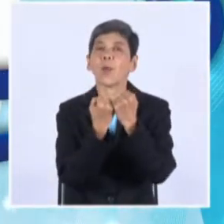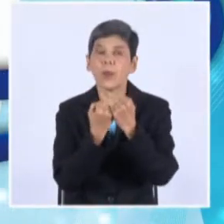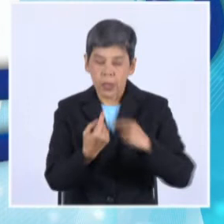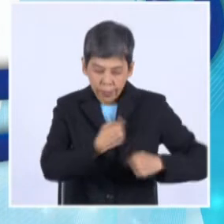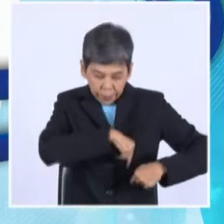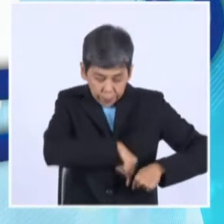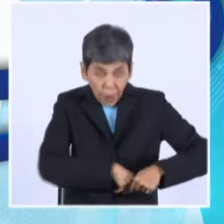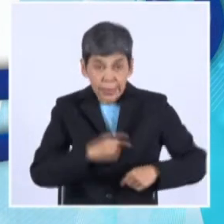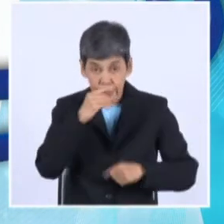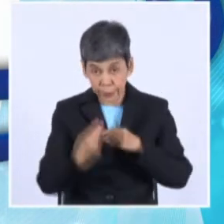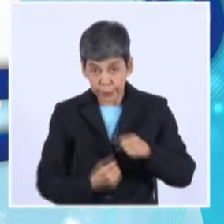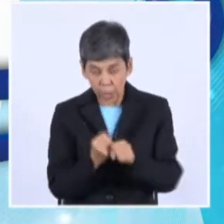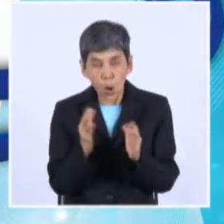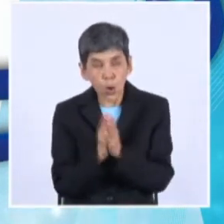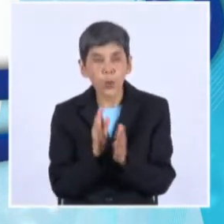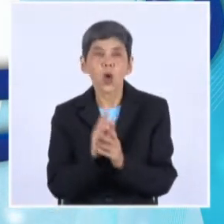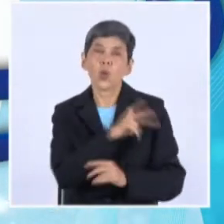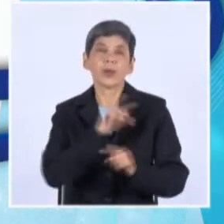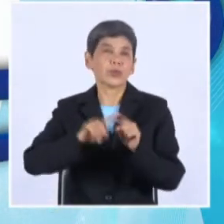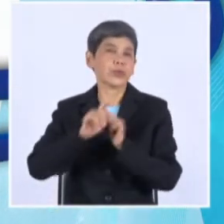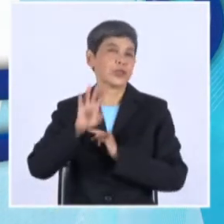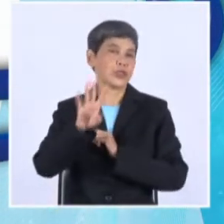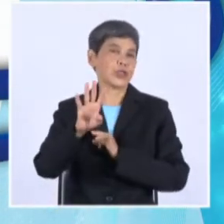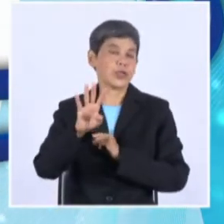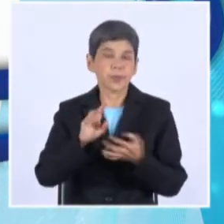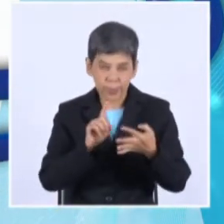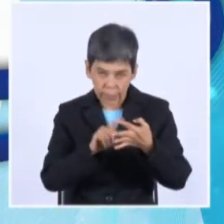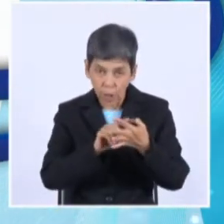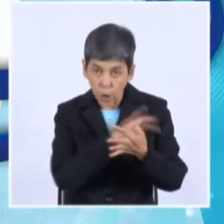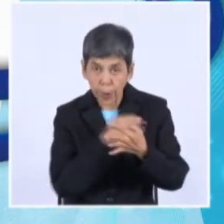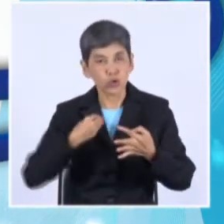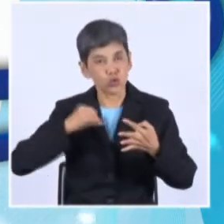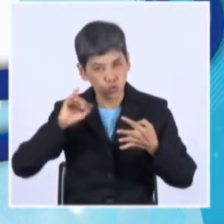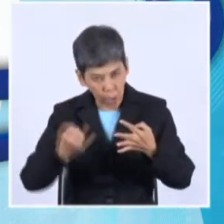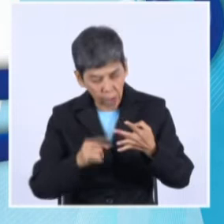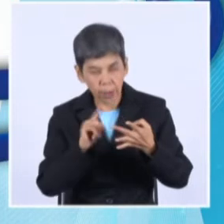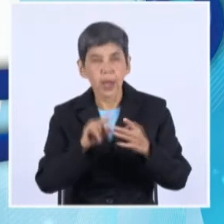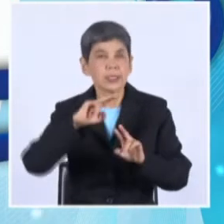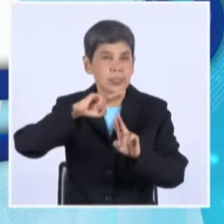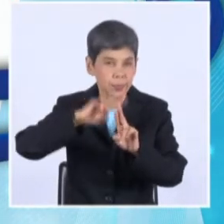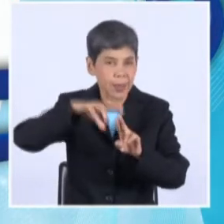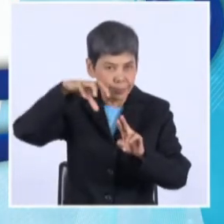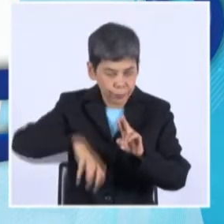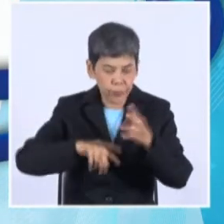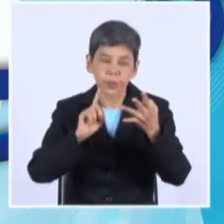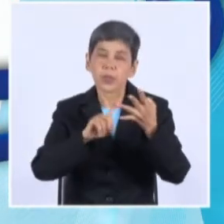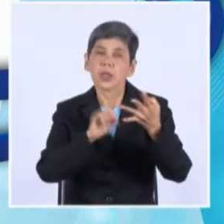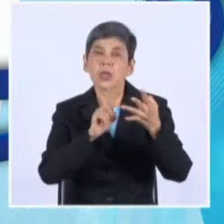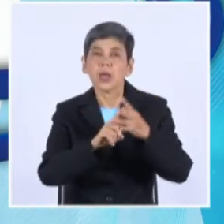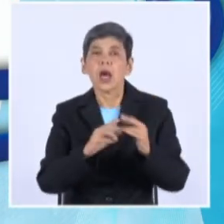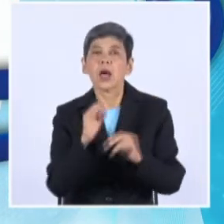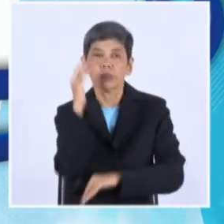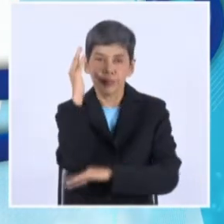างเดินอาหารไทยร่วมกับ4โรงพยาบาลนั่นก็คือโรงพยาบาลจุฬาลงกรณ์สภากาชาดไทยโรงพยาบาลราช